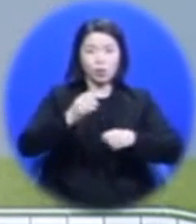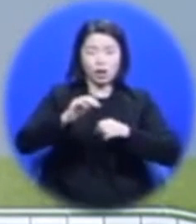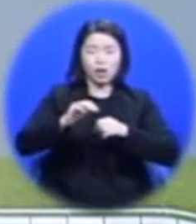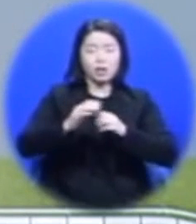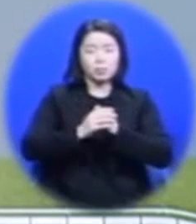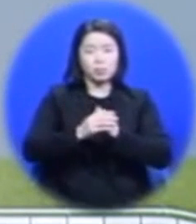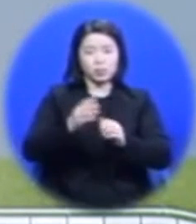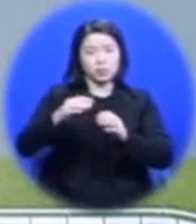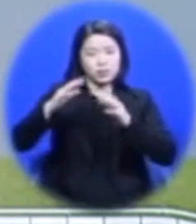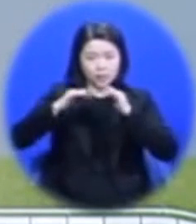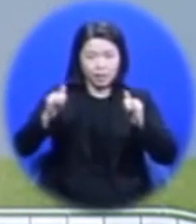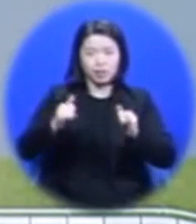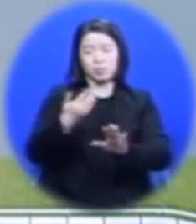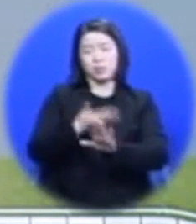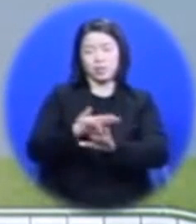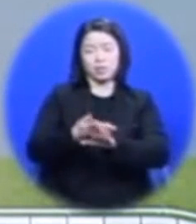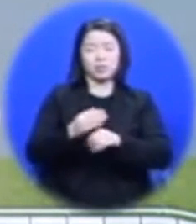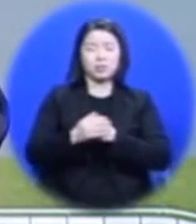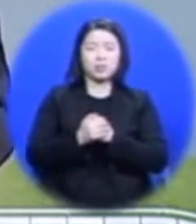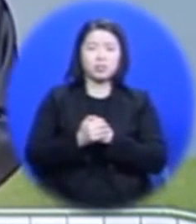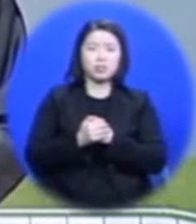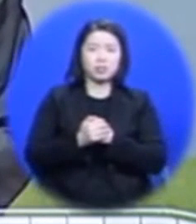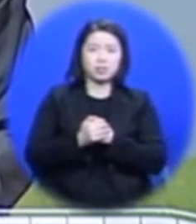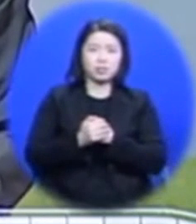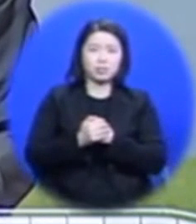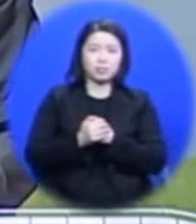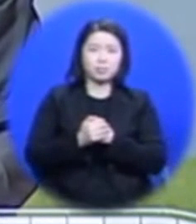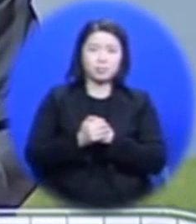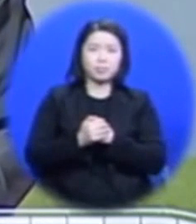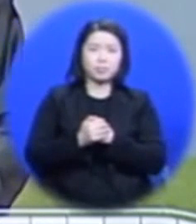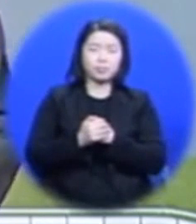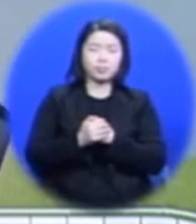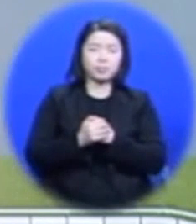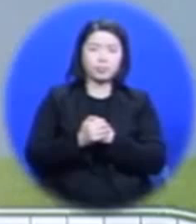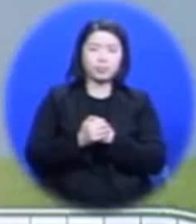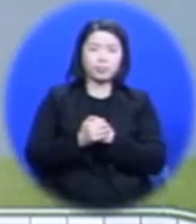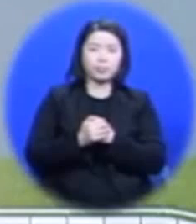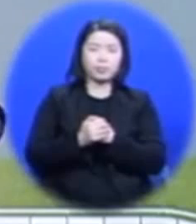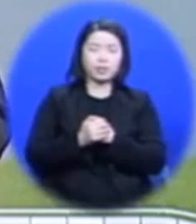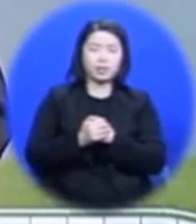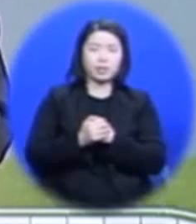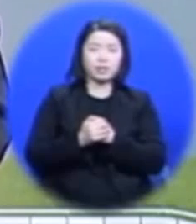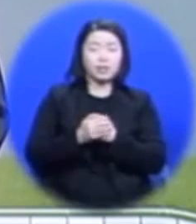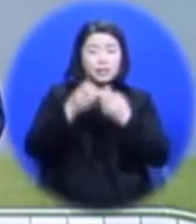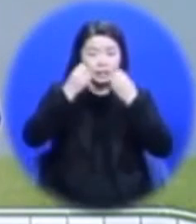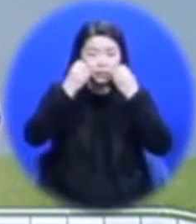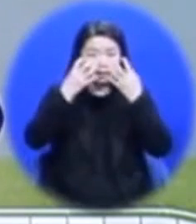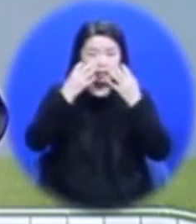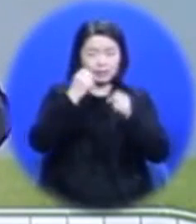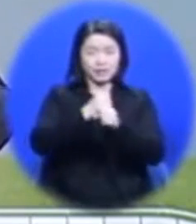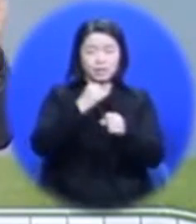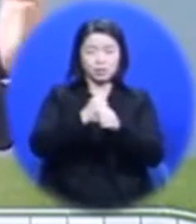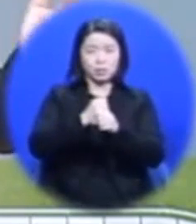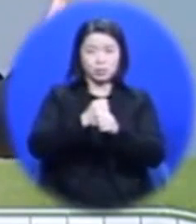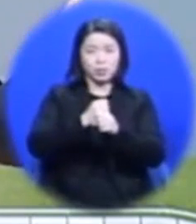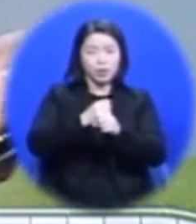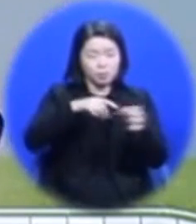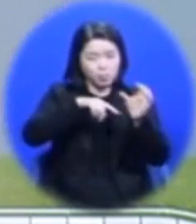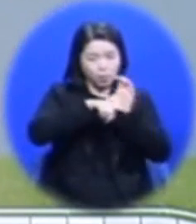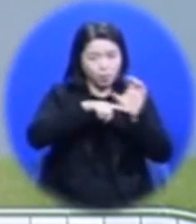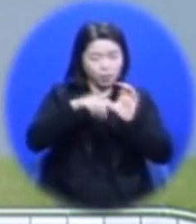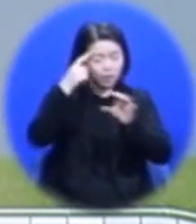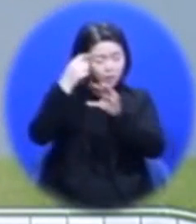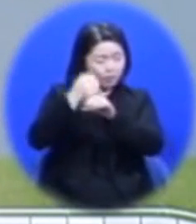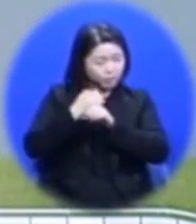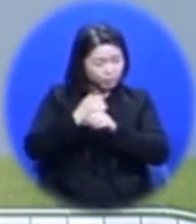다릅니다. 창조과학 탐사 여행을 우리가